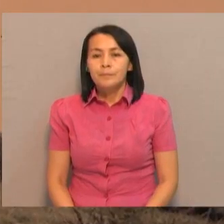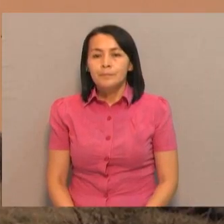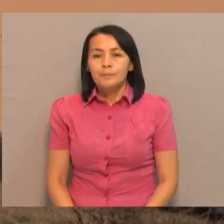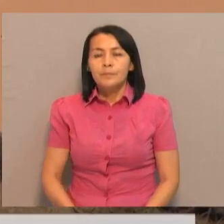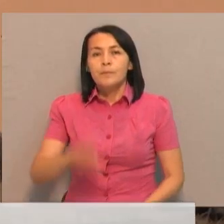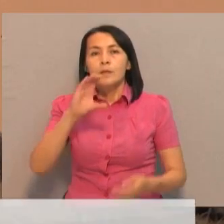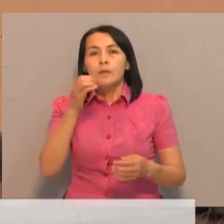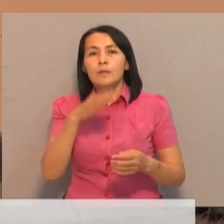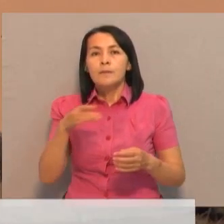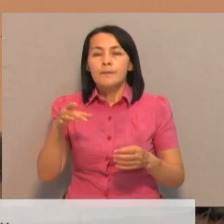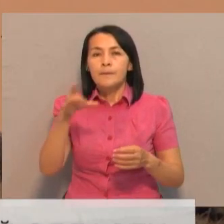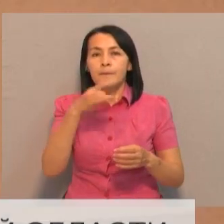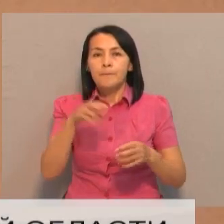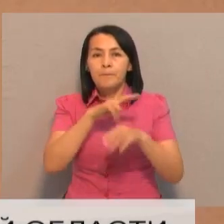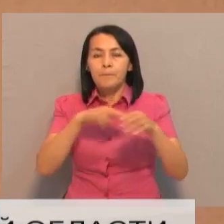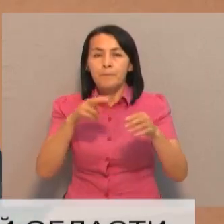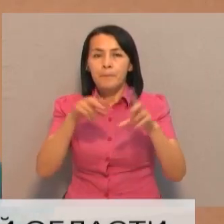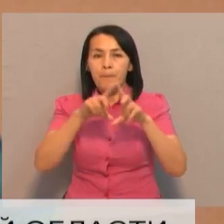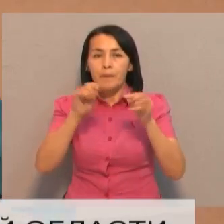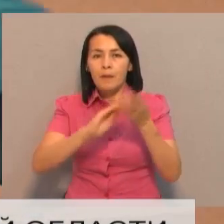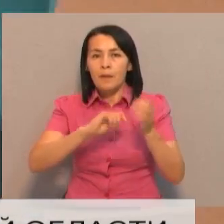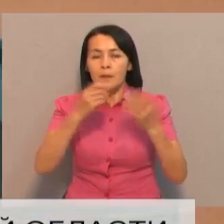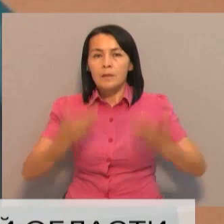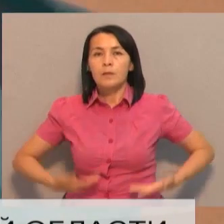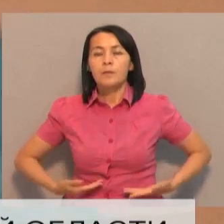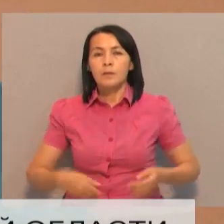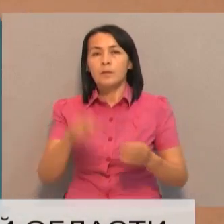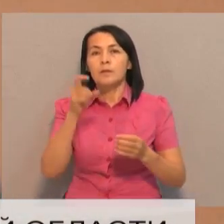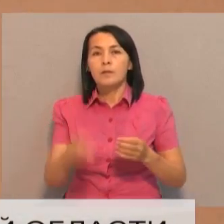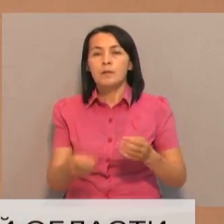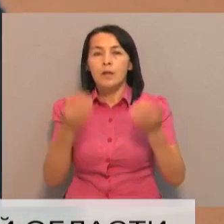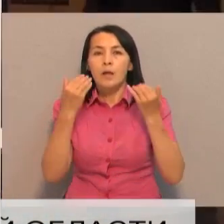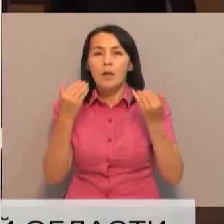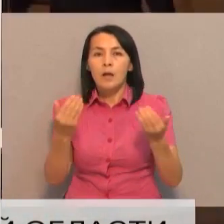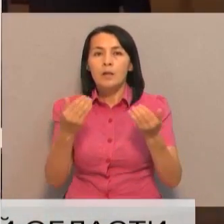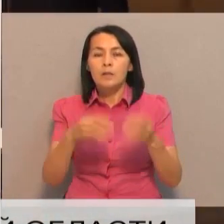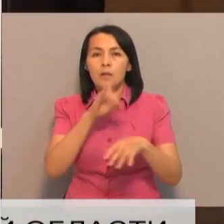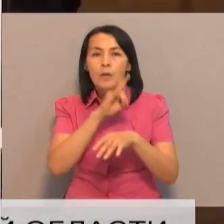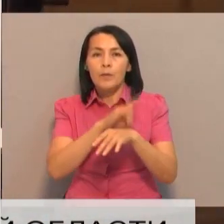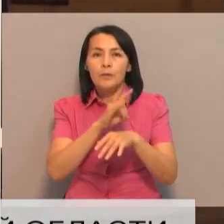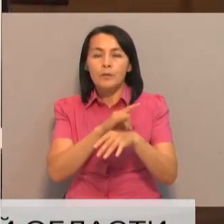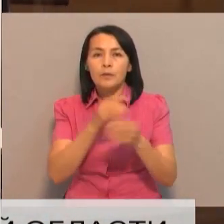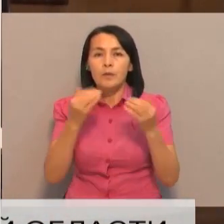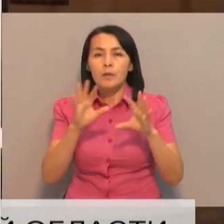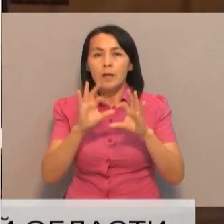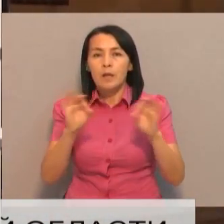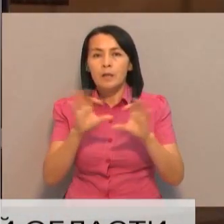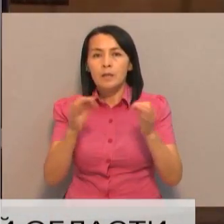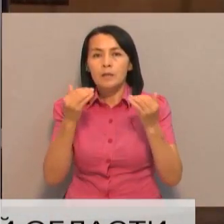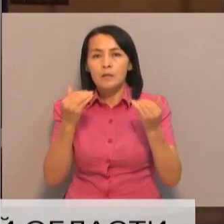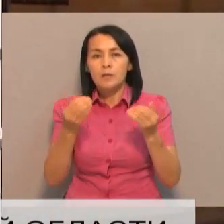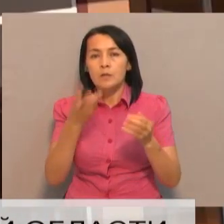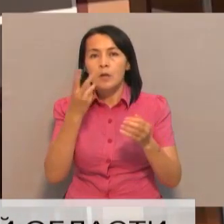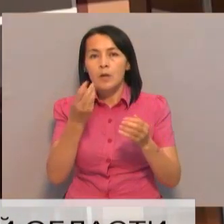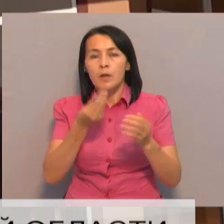В Сауранский районный отдел полиции с заявлением обратилась местная жительница, ставшая жертвой мошенницы. Она рассказала, что отдала